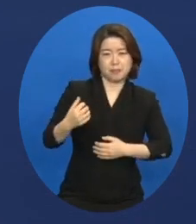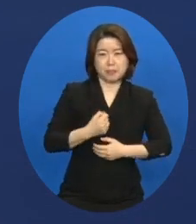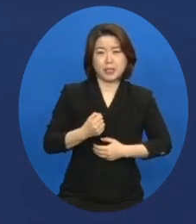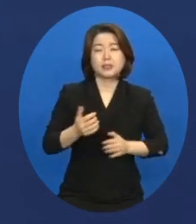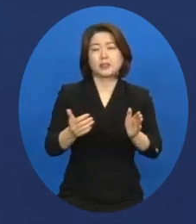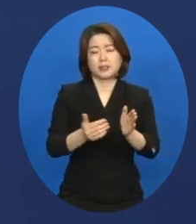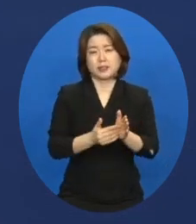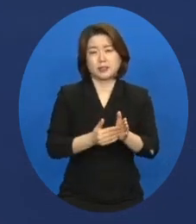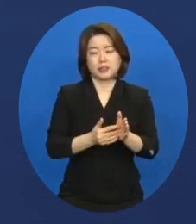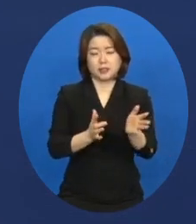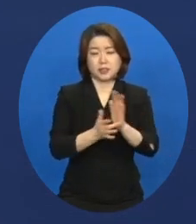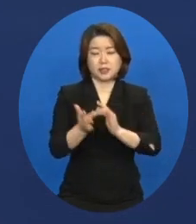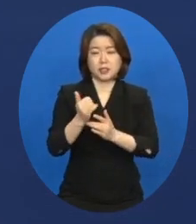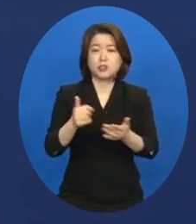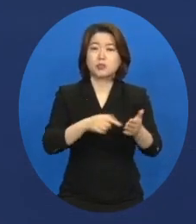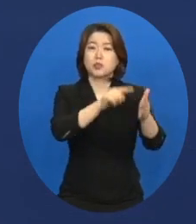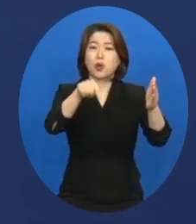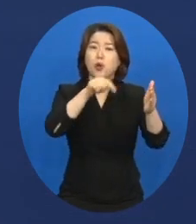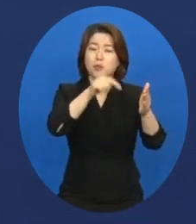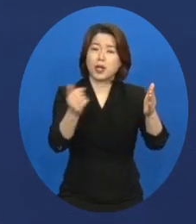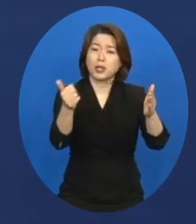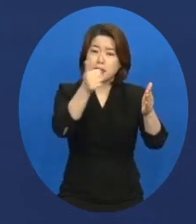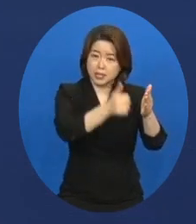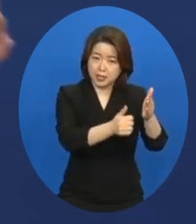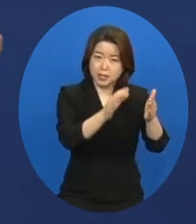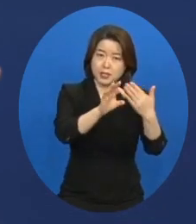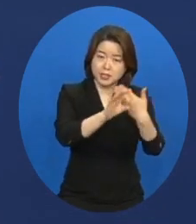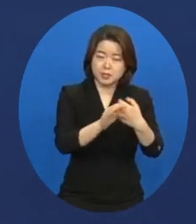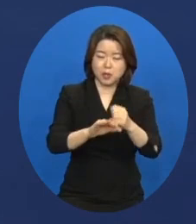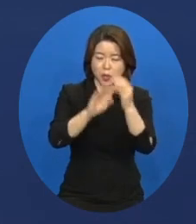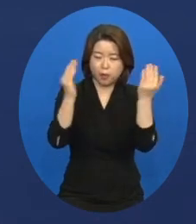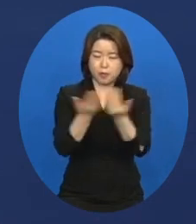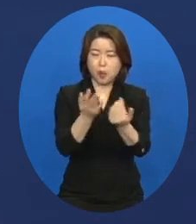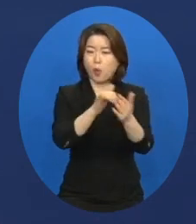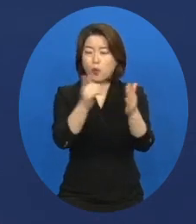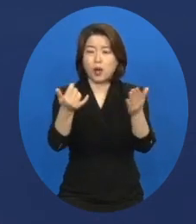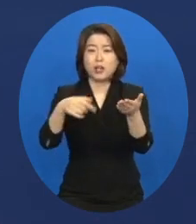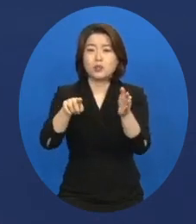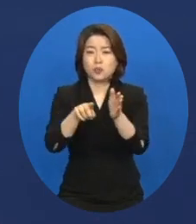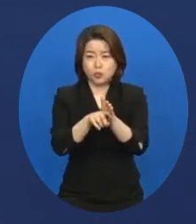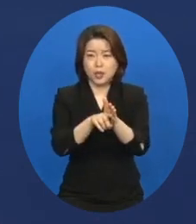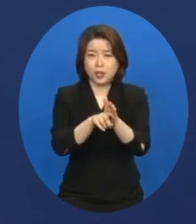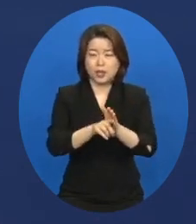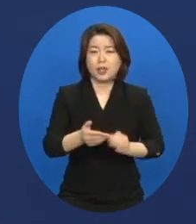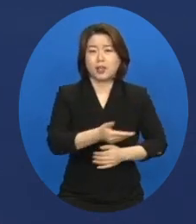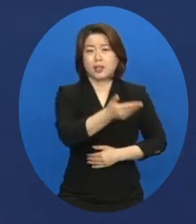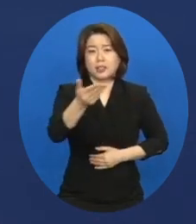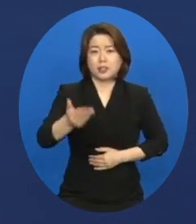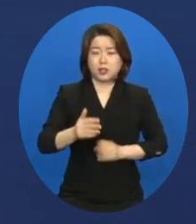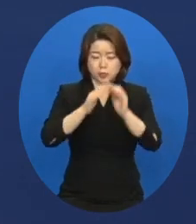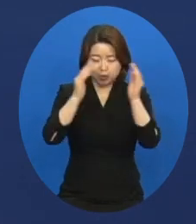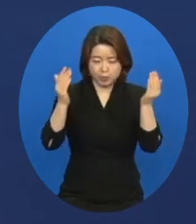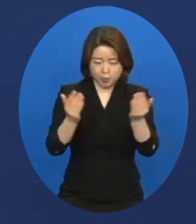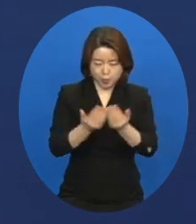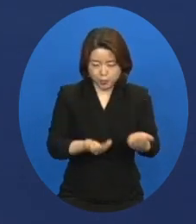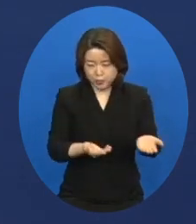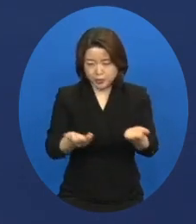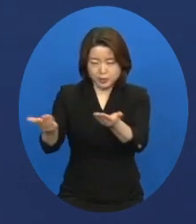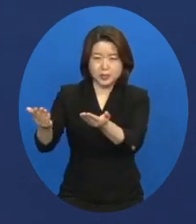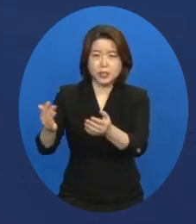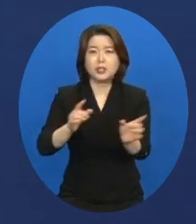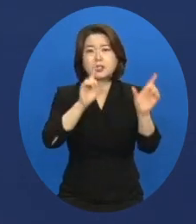예수님이 여러분 안에 계시면 이제는 모든 가족을 위해서 여러분의 모든 것을 드리는